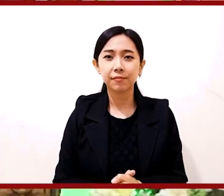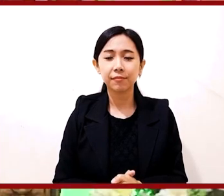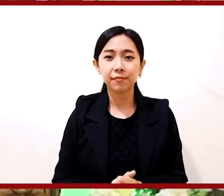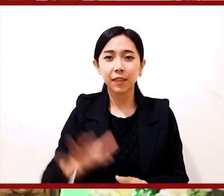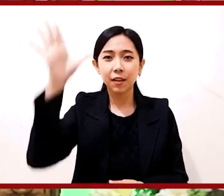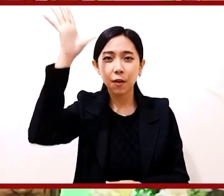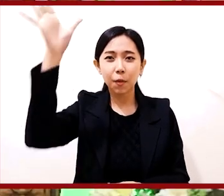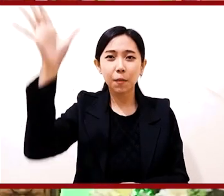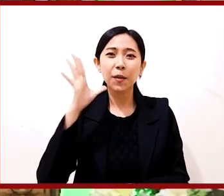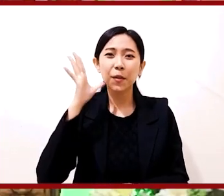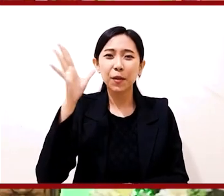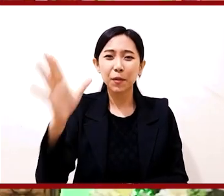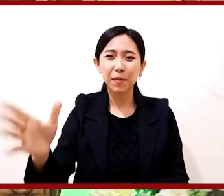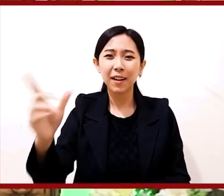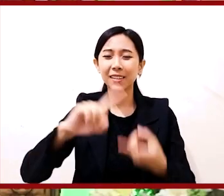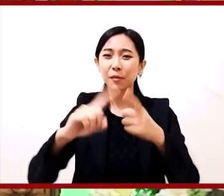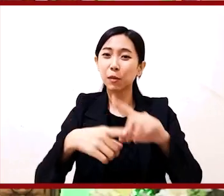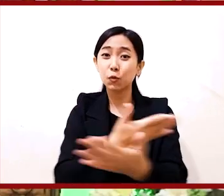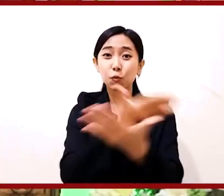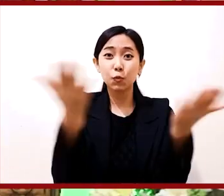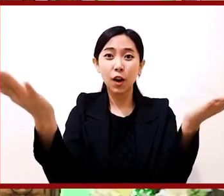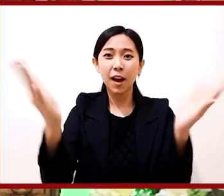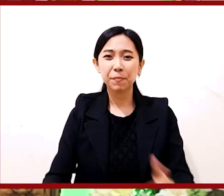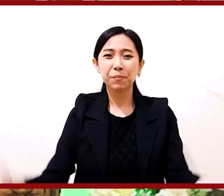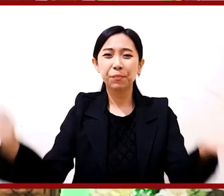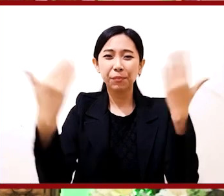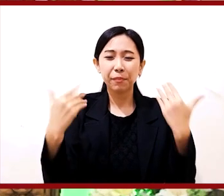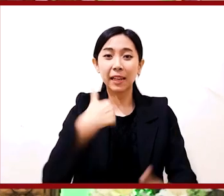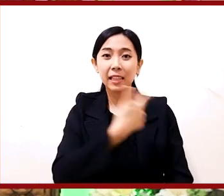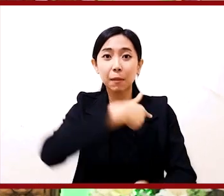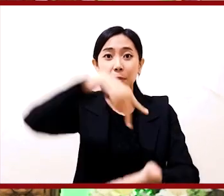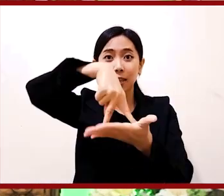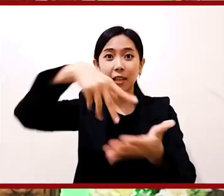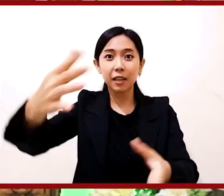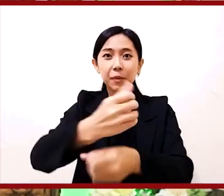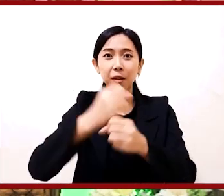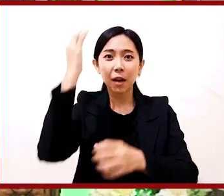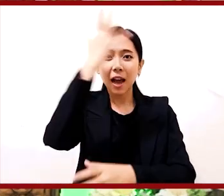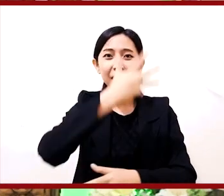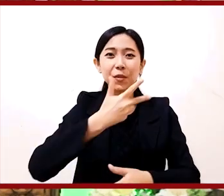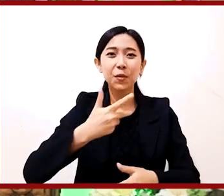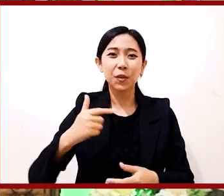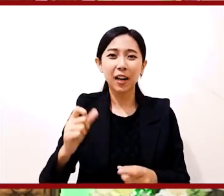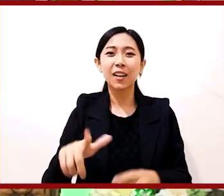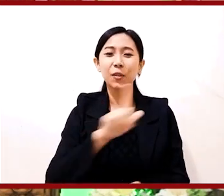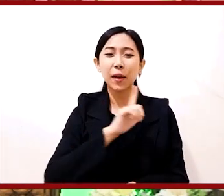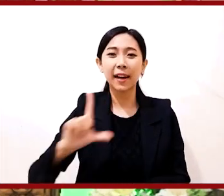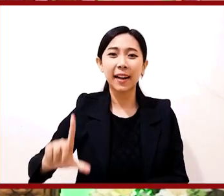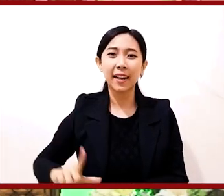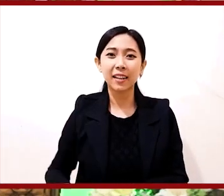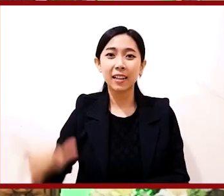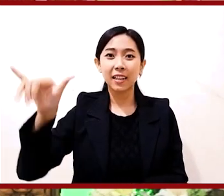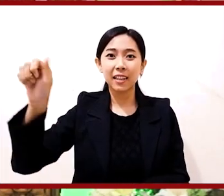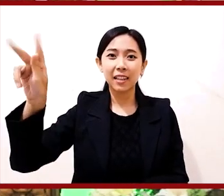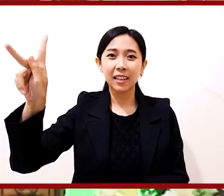Oma opa, bapak ibu, rekan-rekan muda dan adik-adik, mari kita berdiri untuk menerima anugerah pengampunan dari Tuhan.